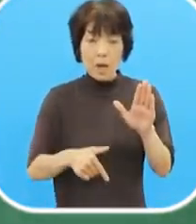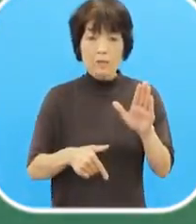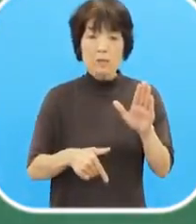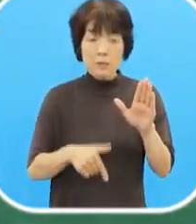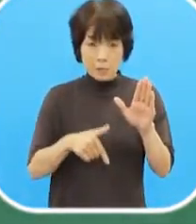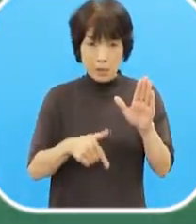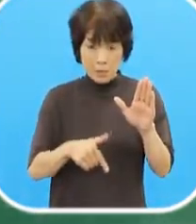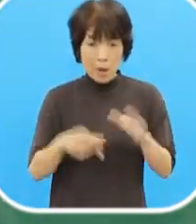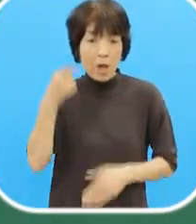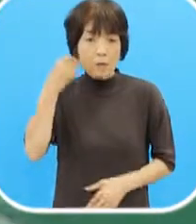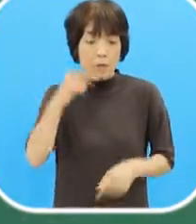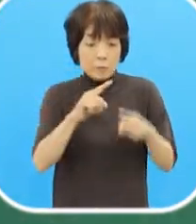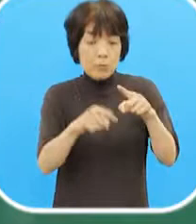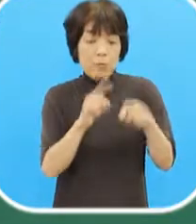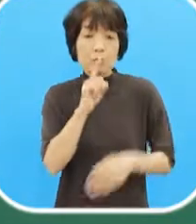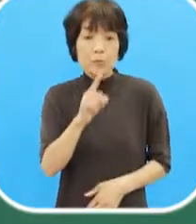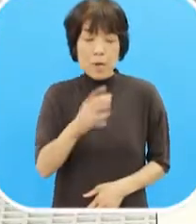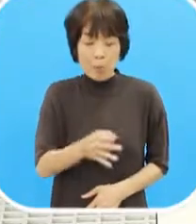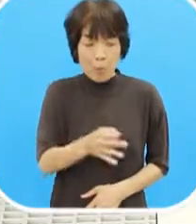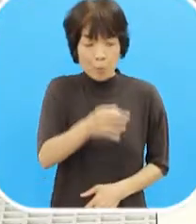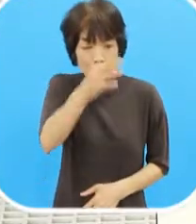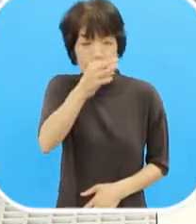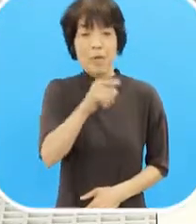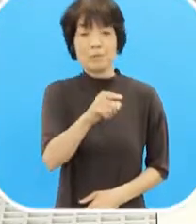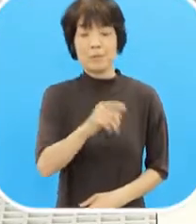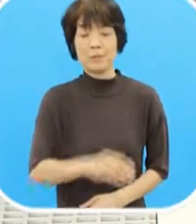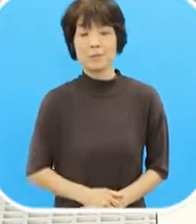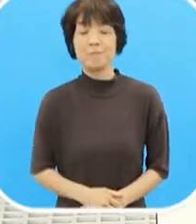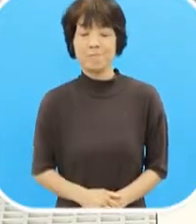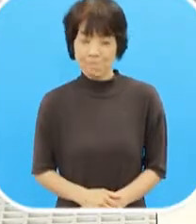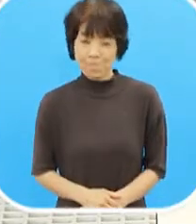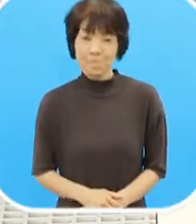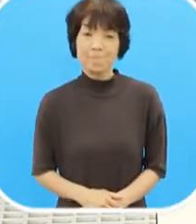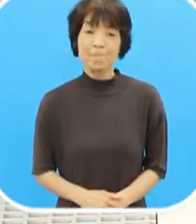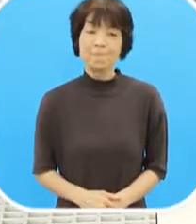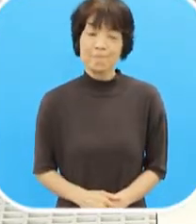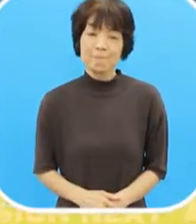では夏のフグと言われているくらい高級魚と言われています。